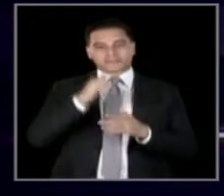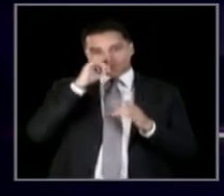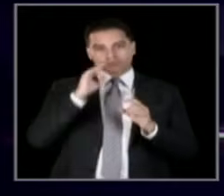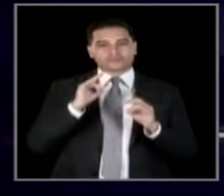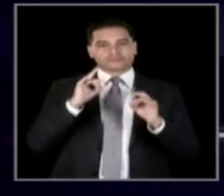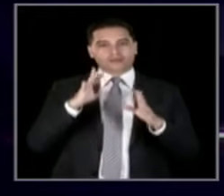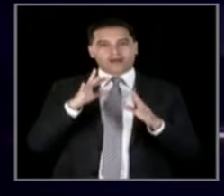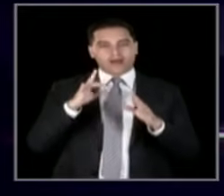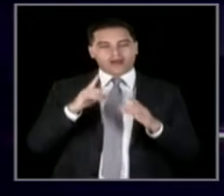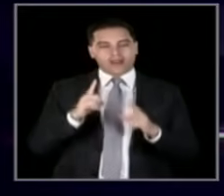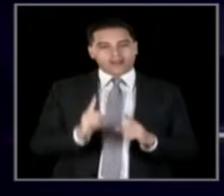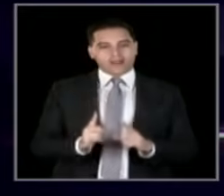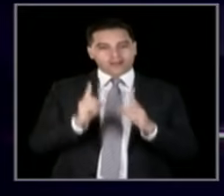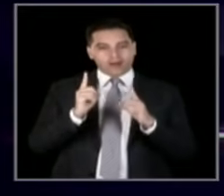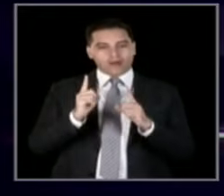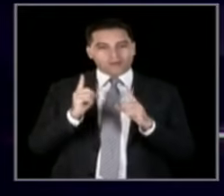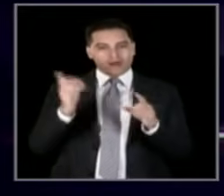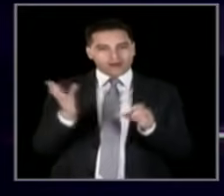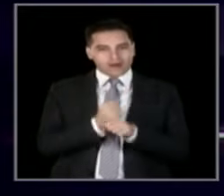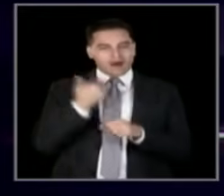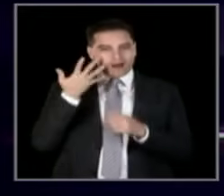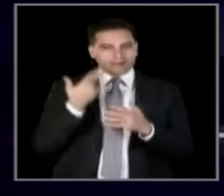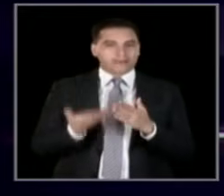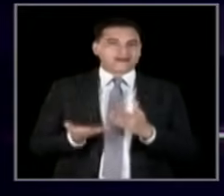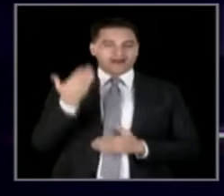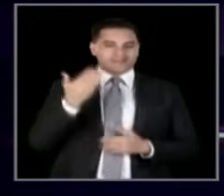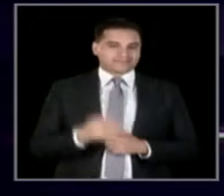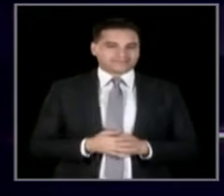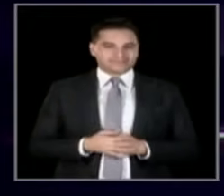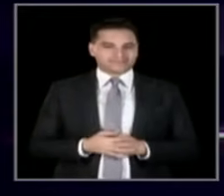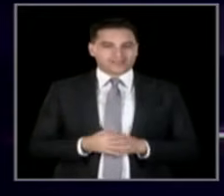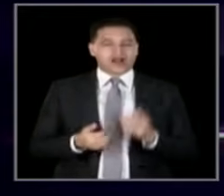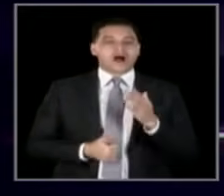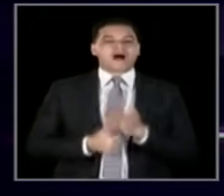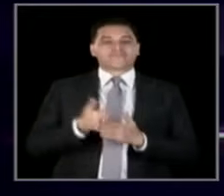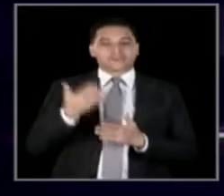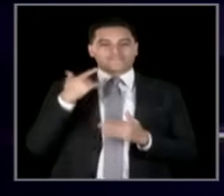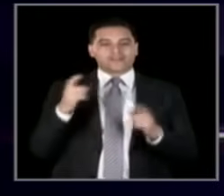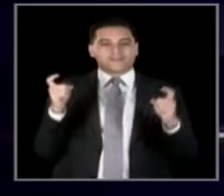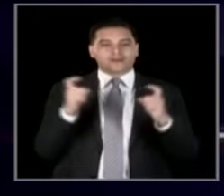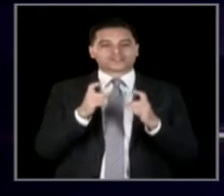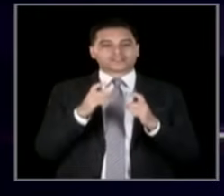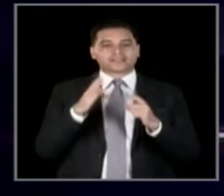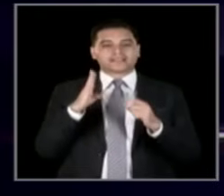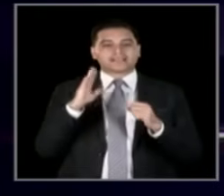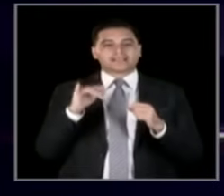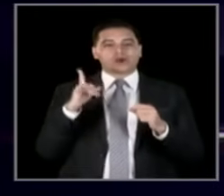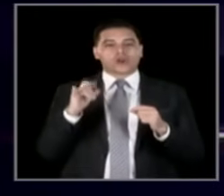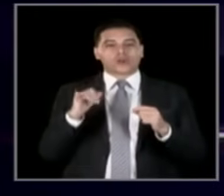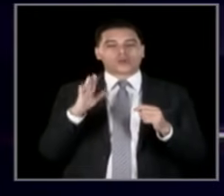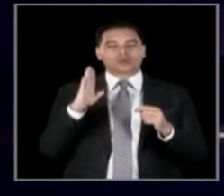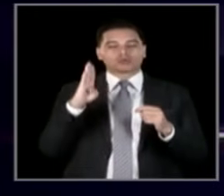انجاز كويس فتحتفل. تمام. افضل لاعب الماتش اللي فات كرولوس فيكتور ب 140